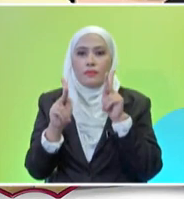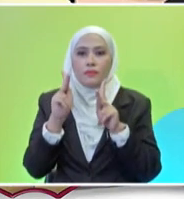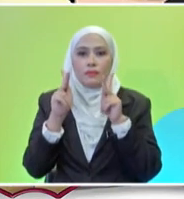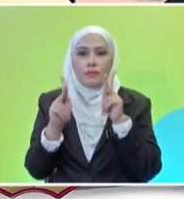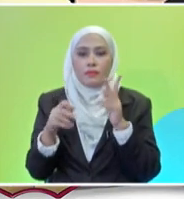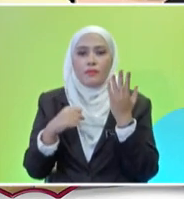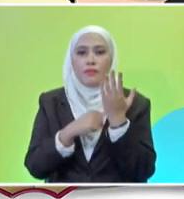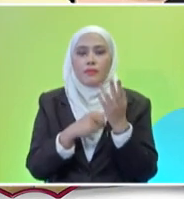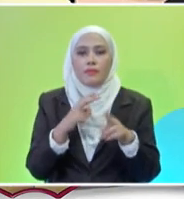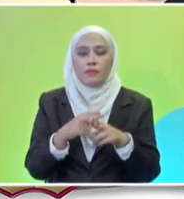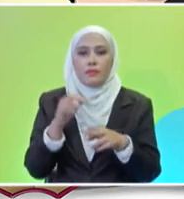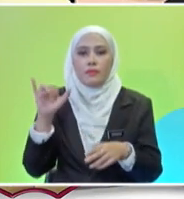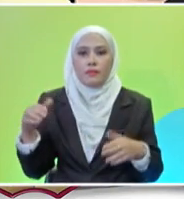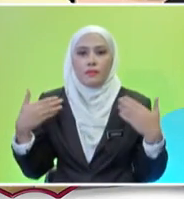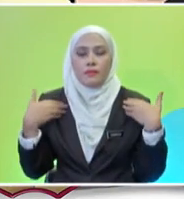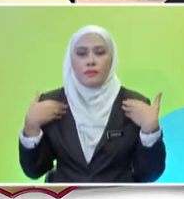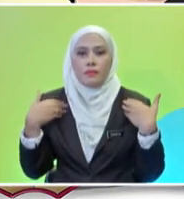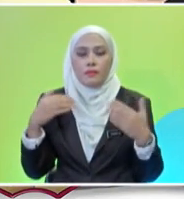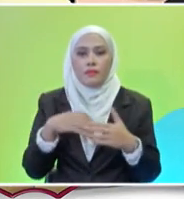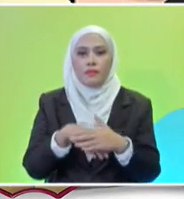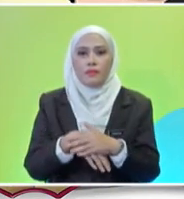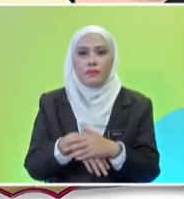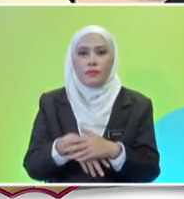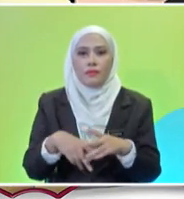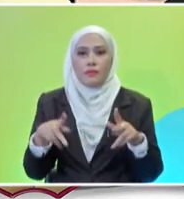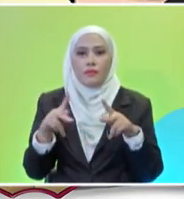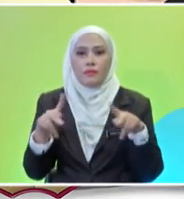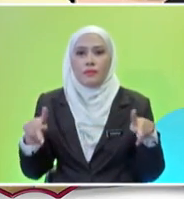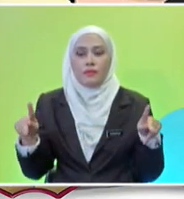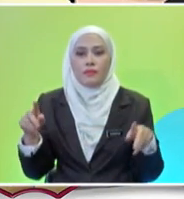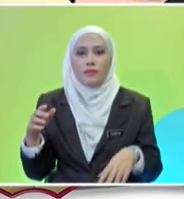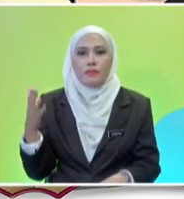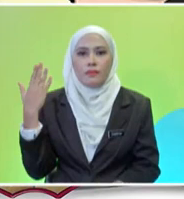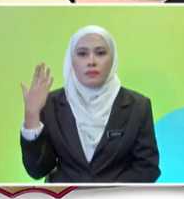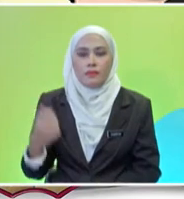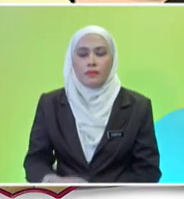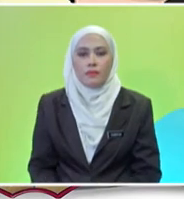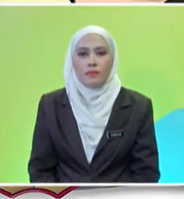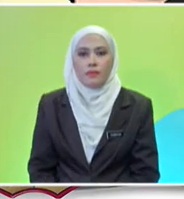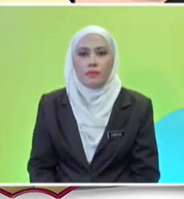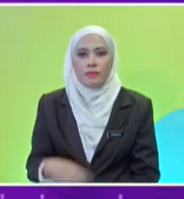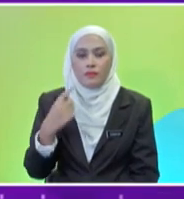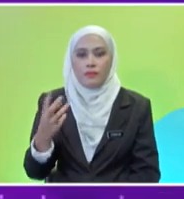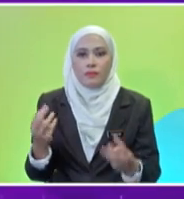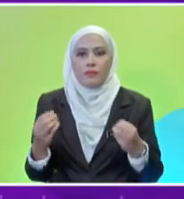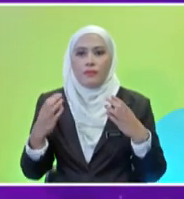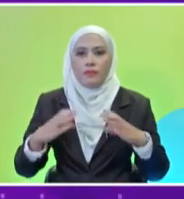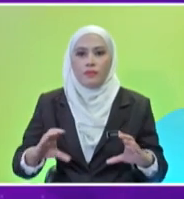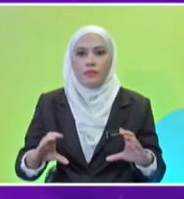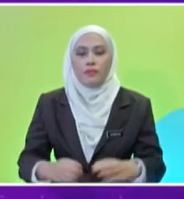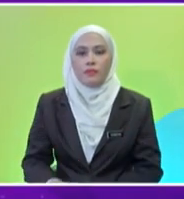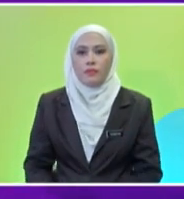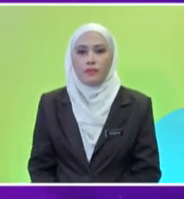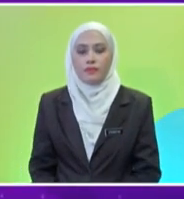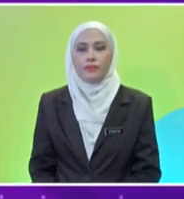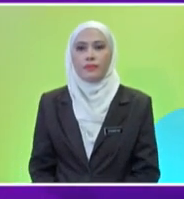tersebut Nah siapa Nak coba dialog berwarna jingga hasilkan siapa Nak coba angkat